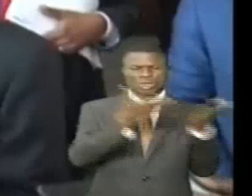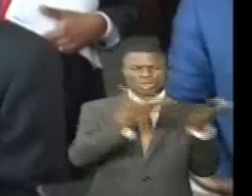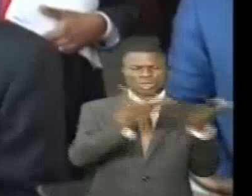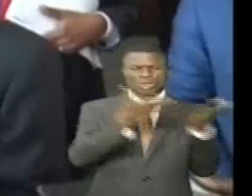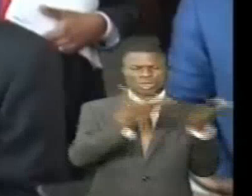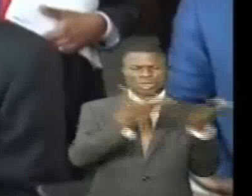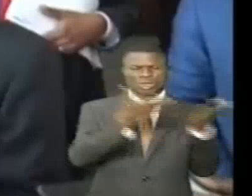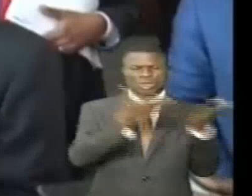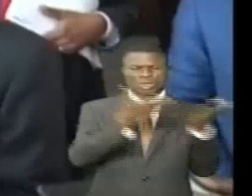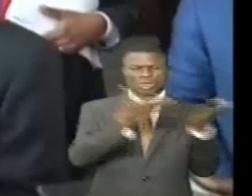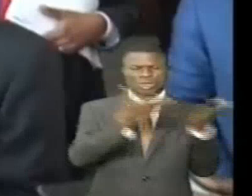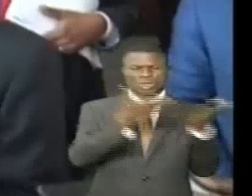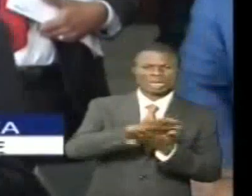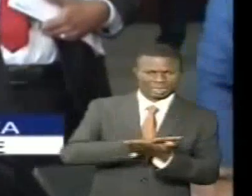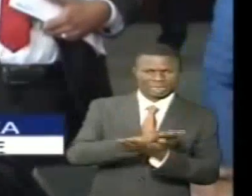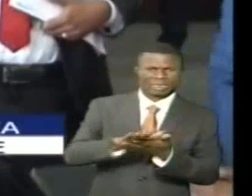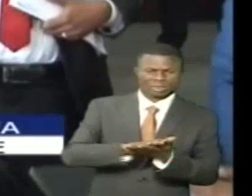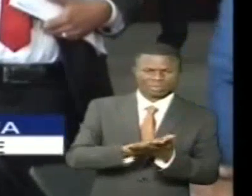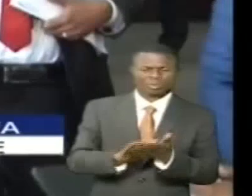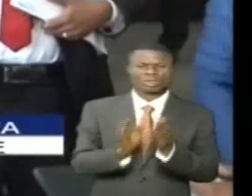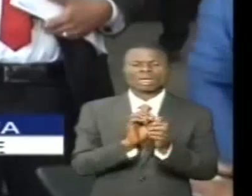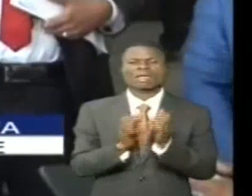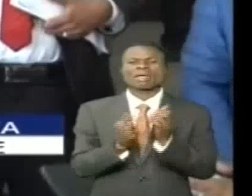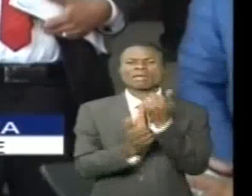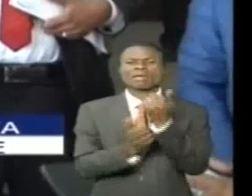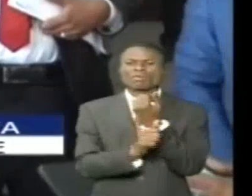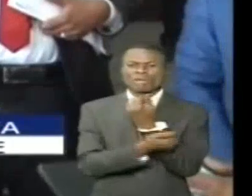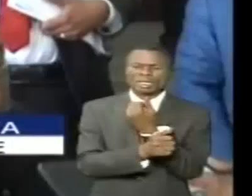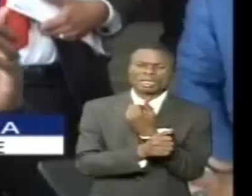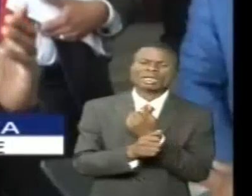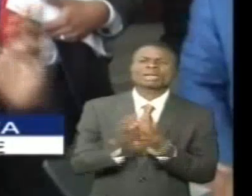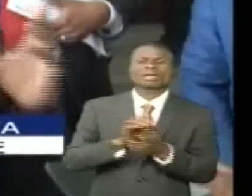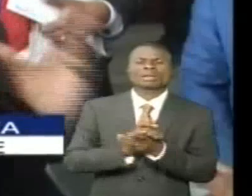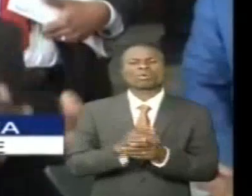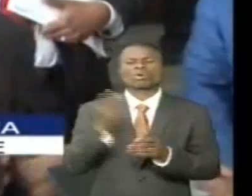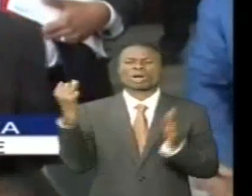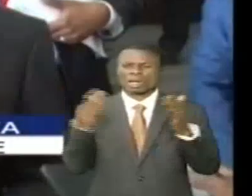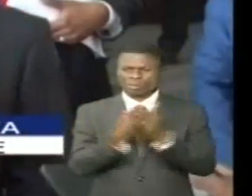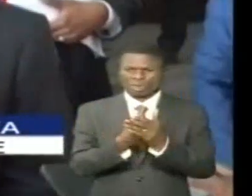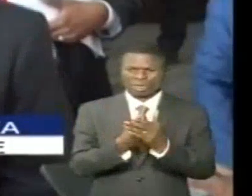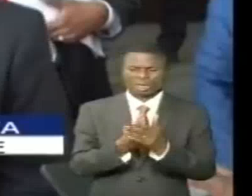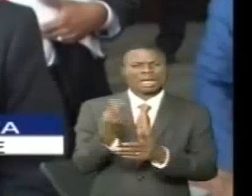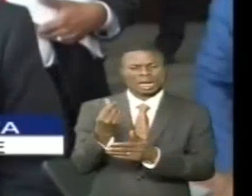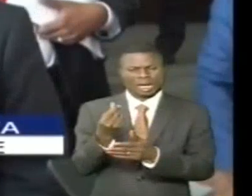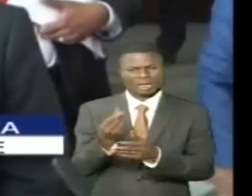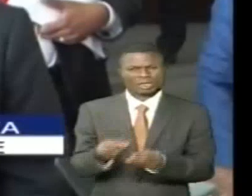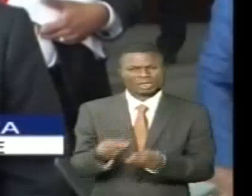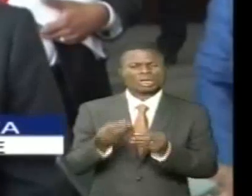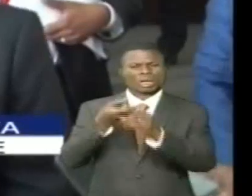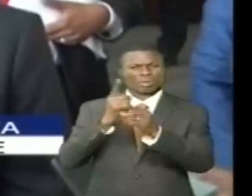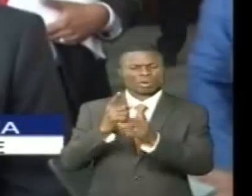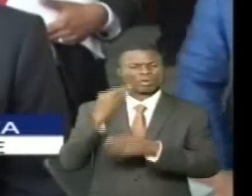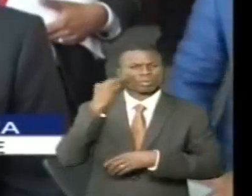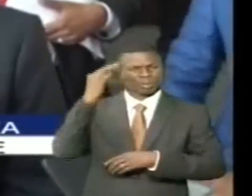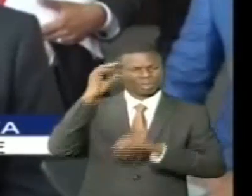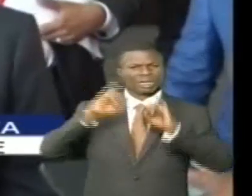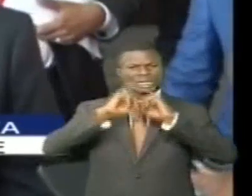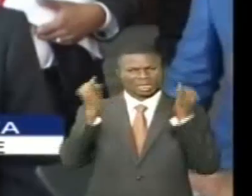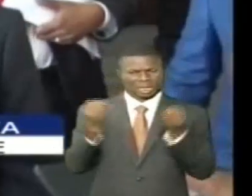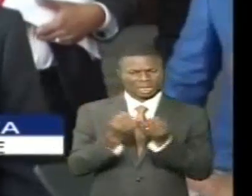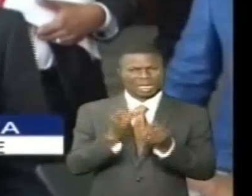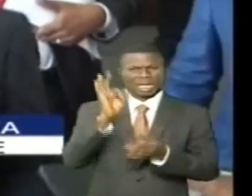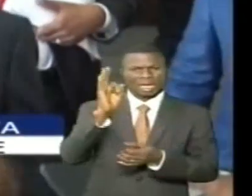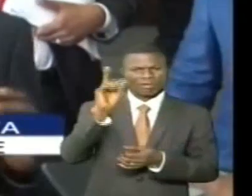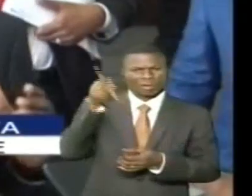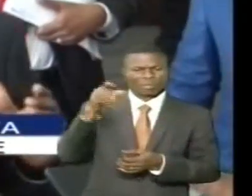sucre, le ciment, la farine de froment. Et le financement qui a été accordé par le ministère de l'Industrie à travers les FPI a